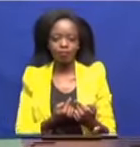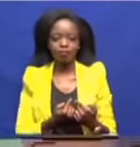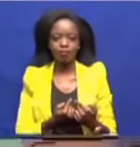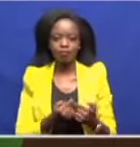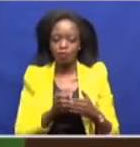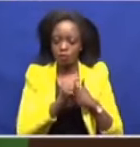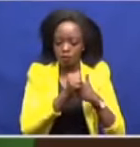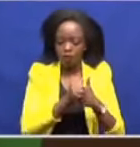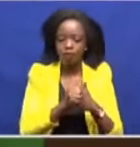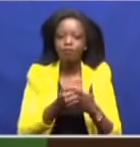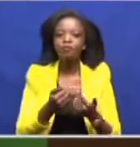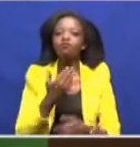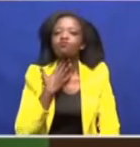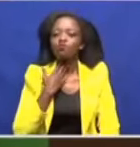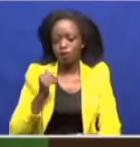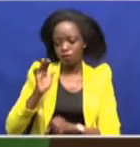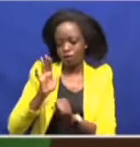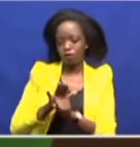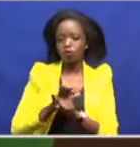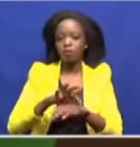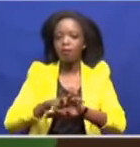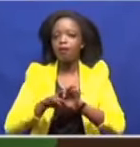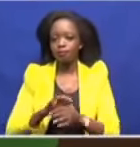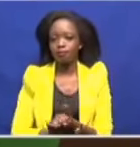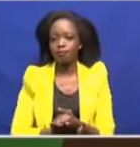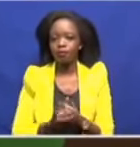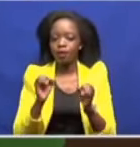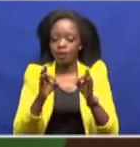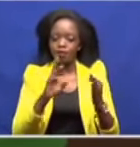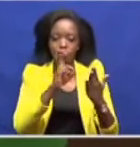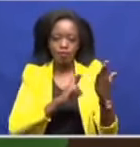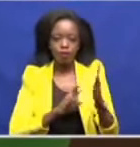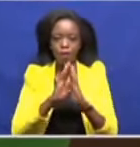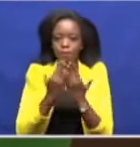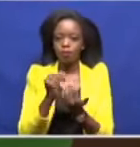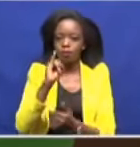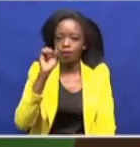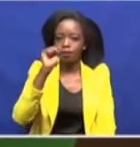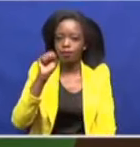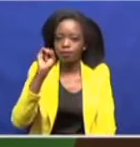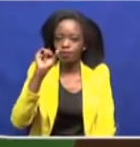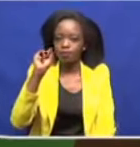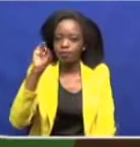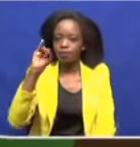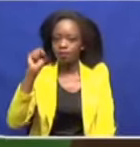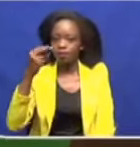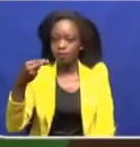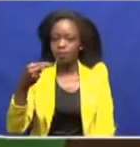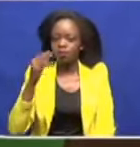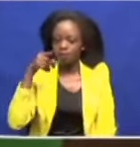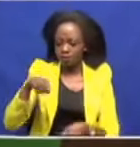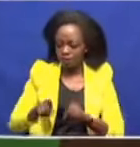roho ya mali ya dunia. Ukisoma kile kitabu cha Isaya, tunaelezwa alijijengea